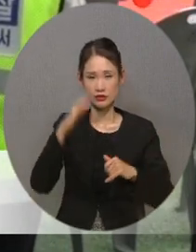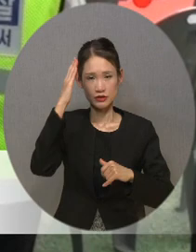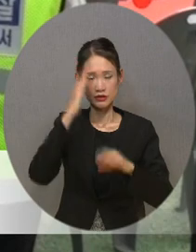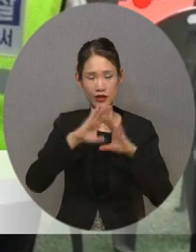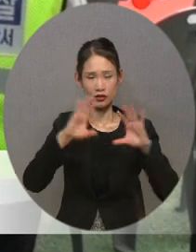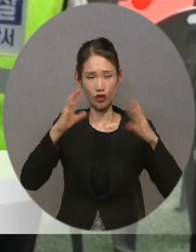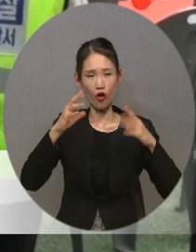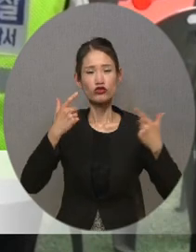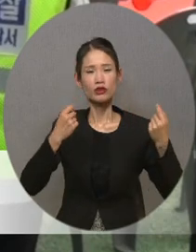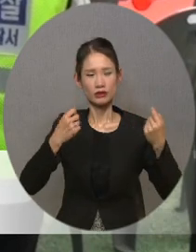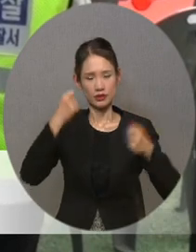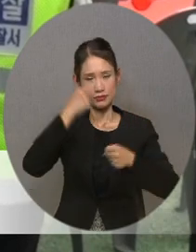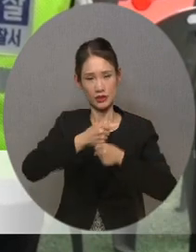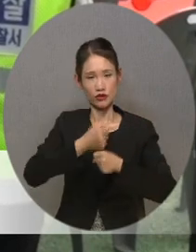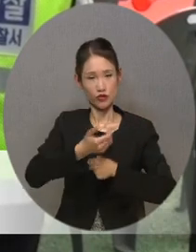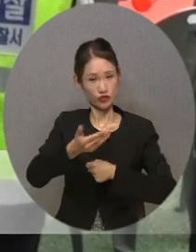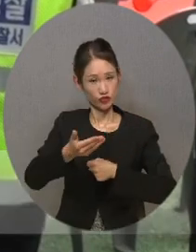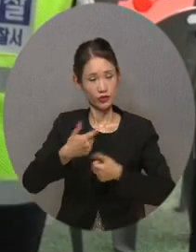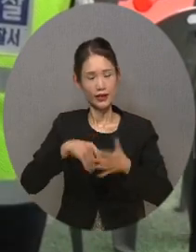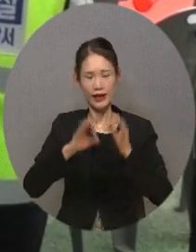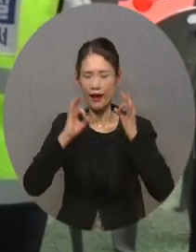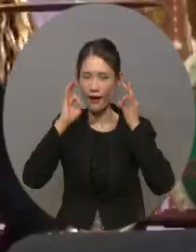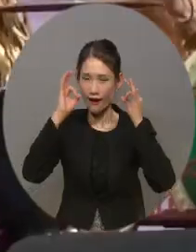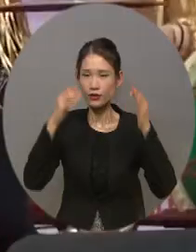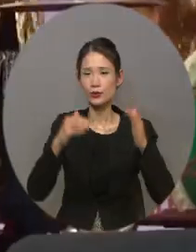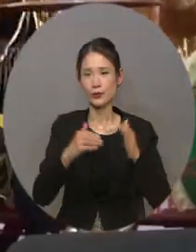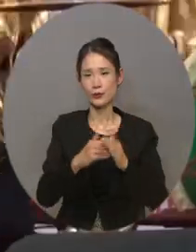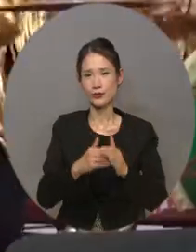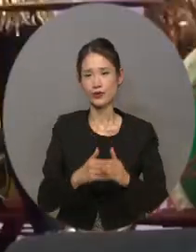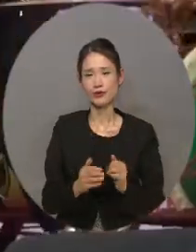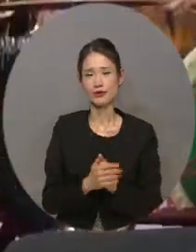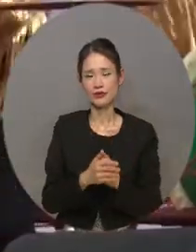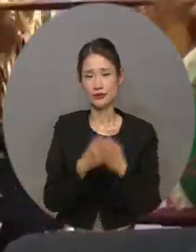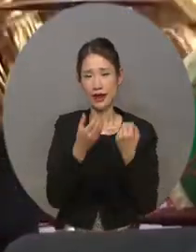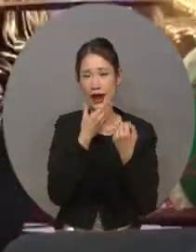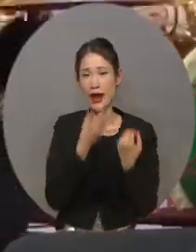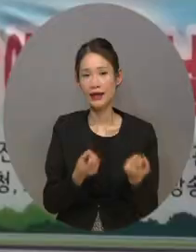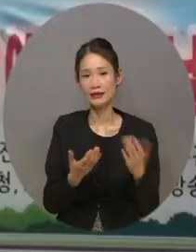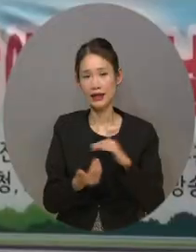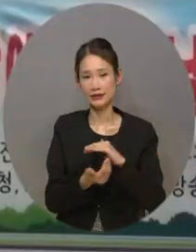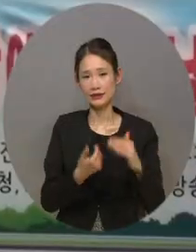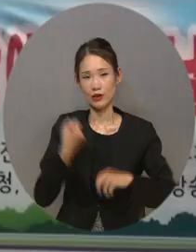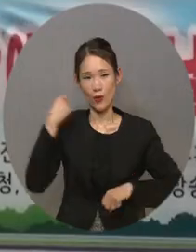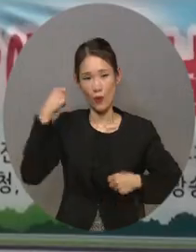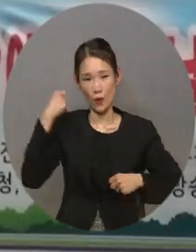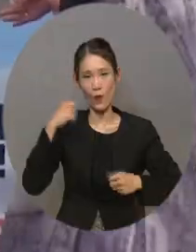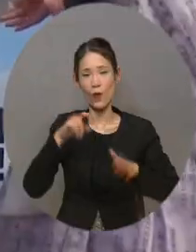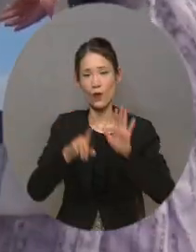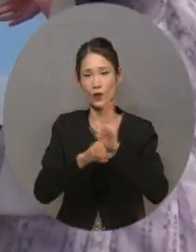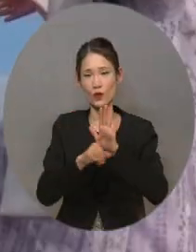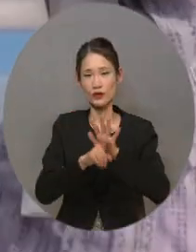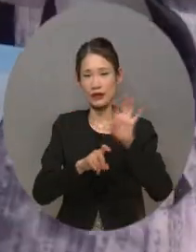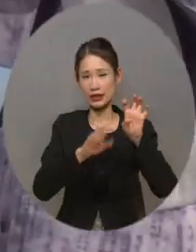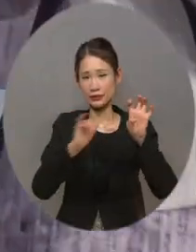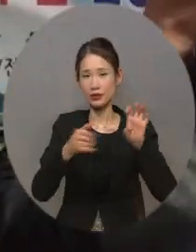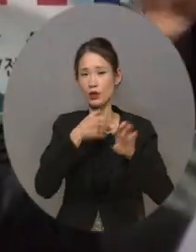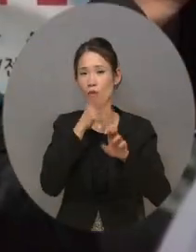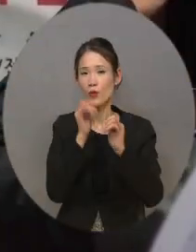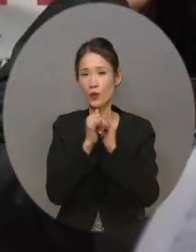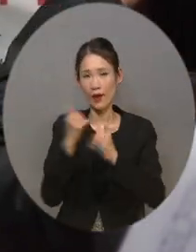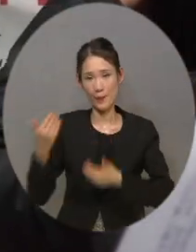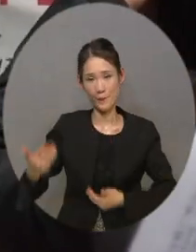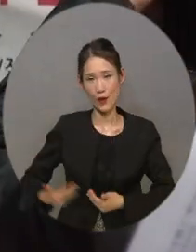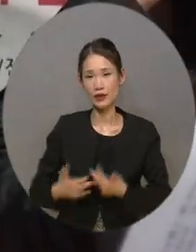데 우리가 다 함께 노력할 것입니다. 이날 행사의 식전 공연으로 40여 명의 시니어 모델들과 장애인